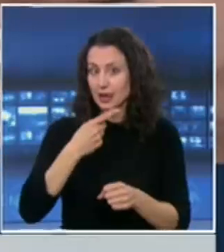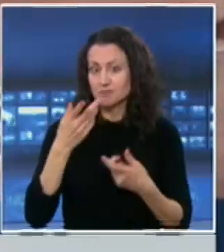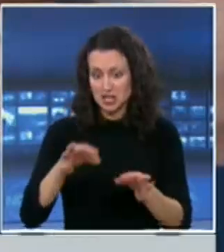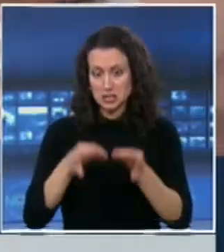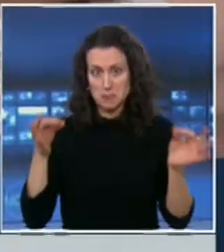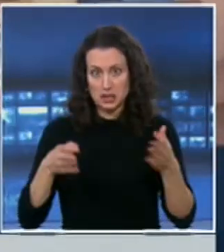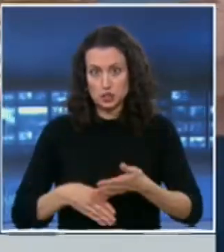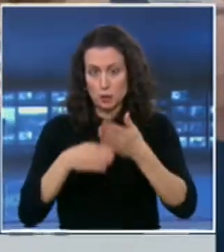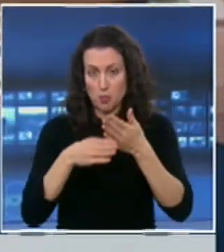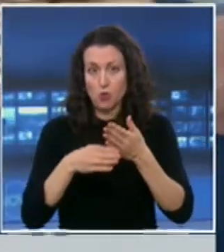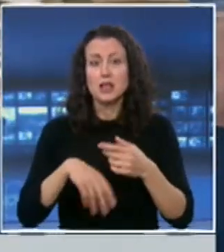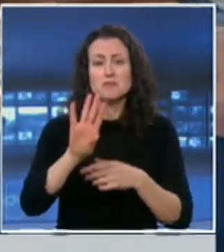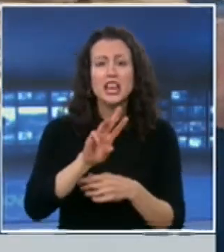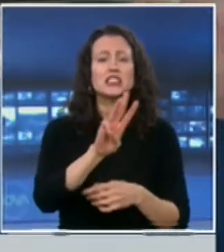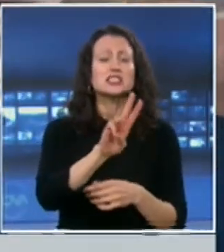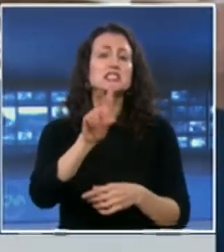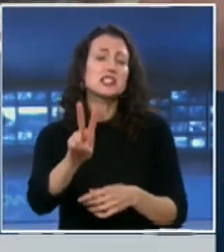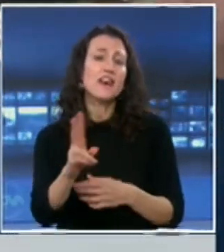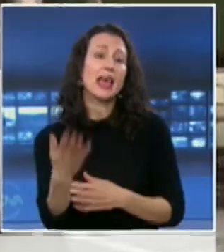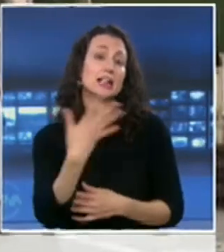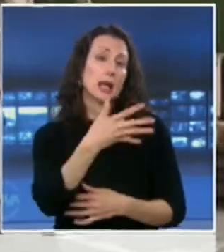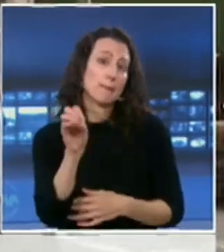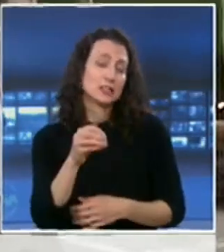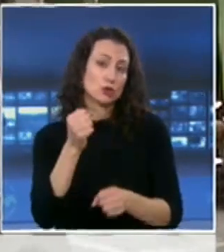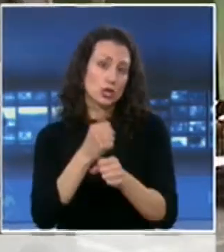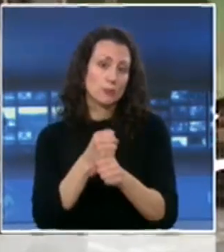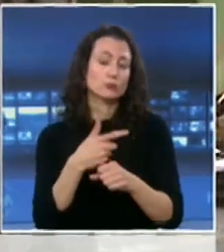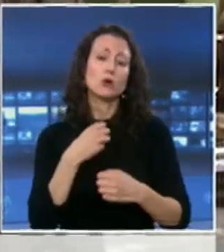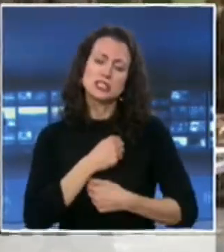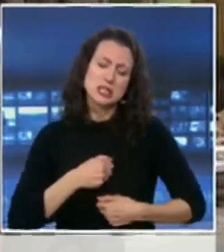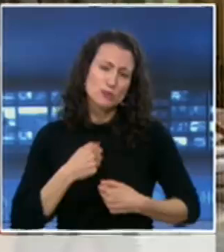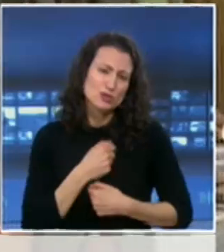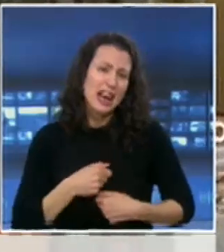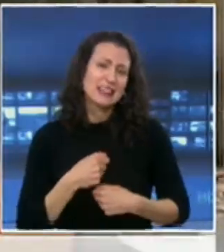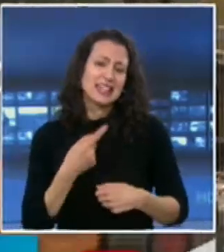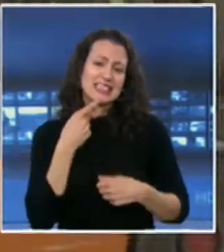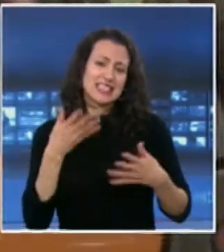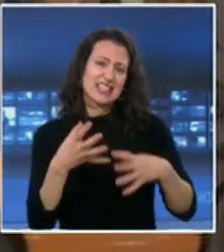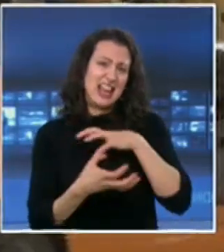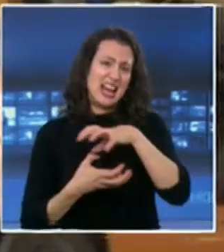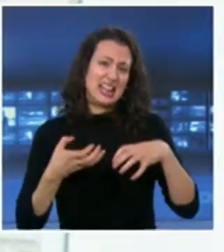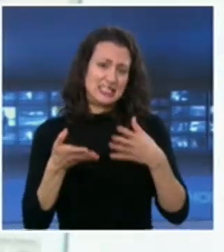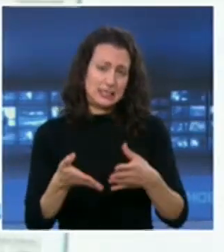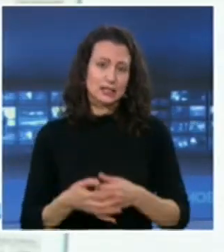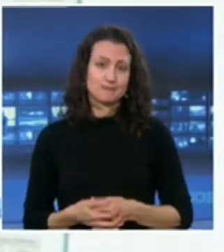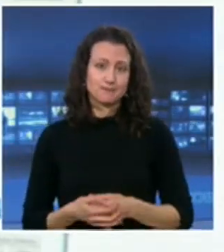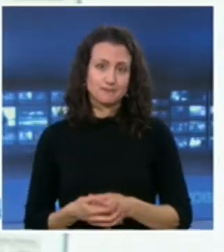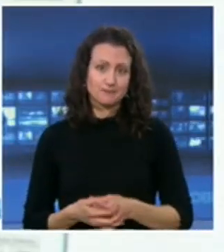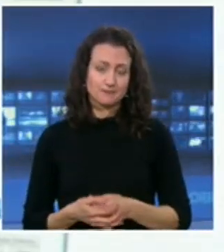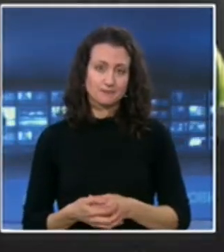32 500 работници, пострадали заради наложени ограничения в кризата с COVID-19.